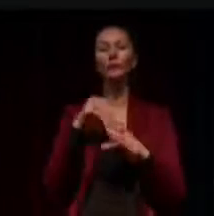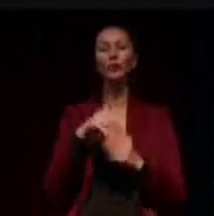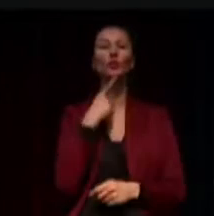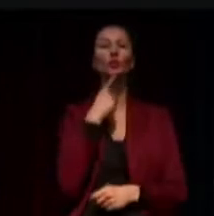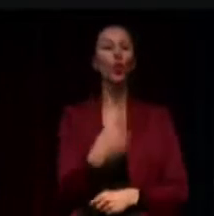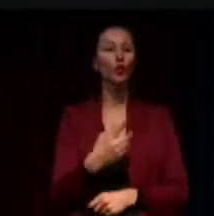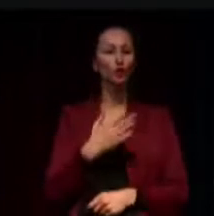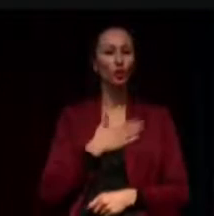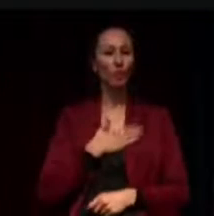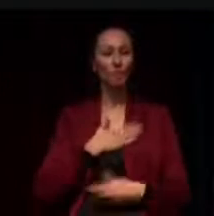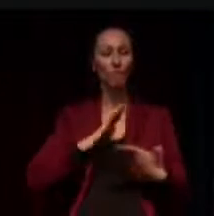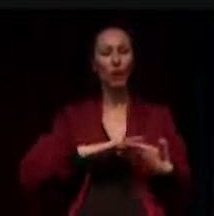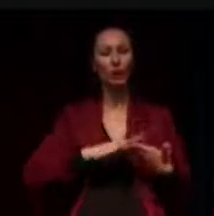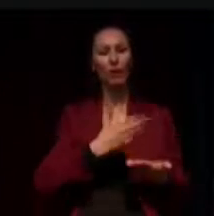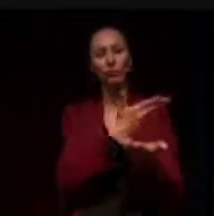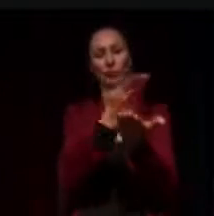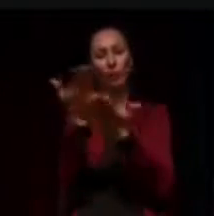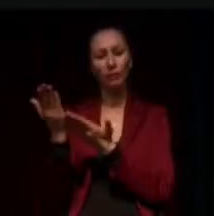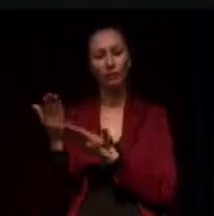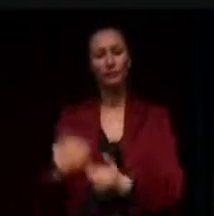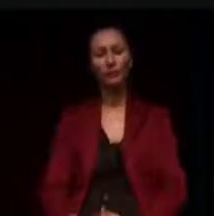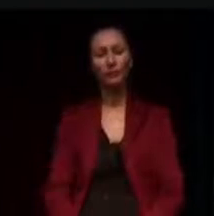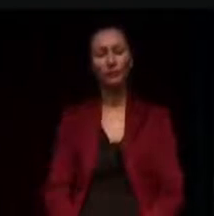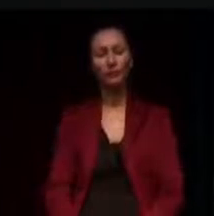söyleyeceğim arkadaşlar.